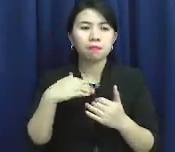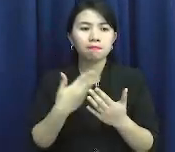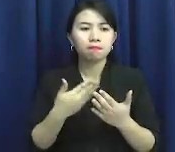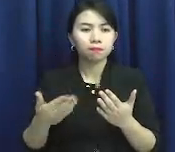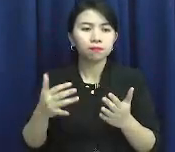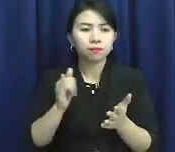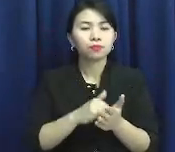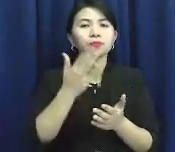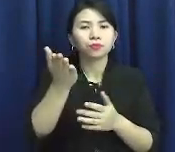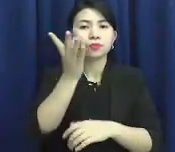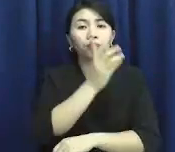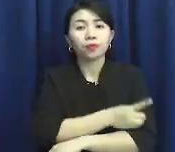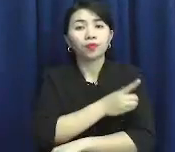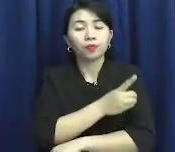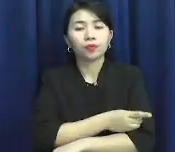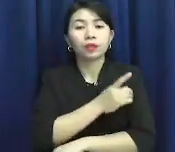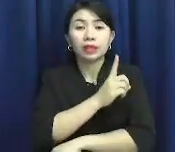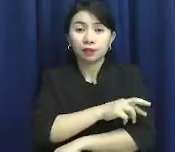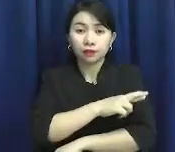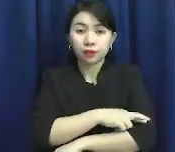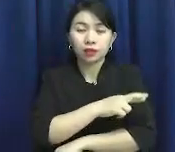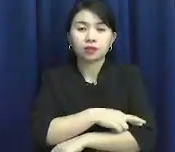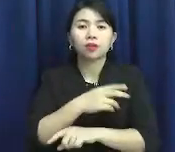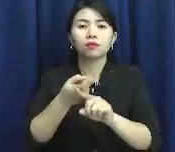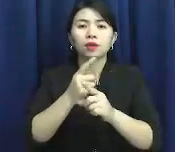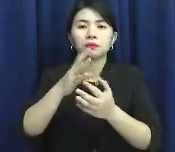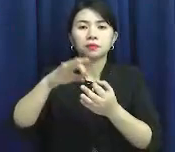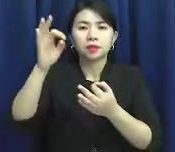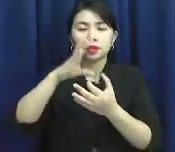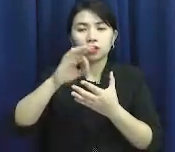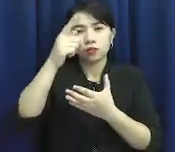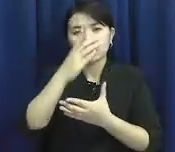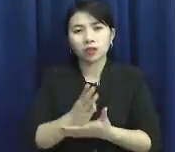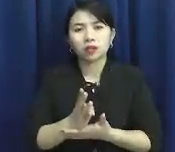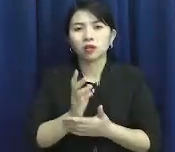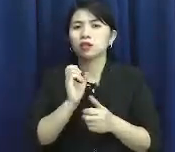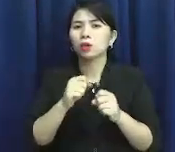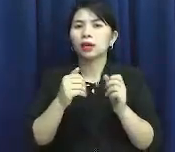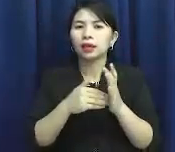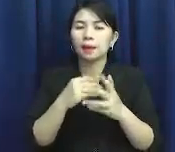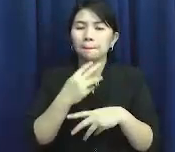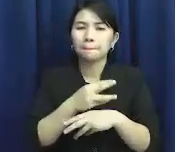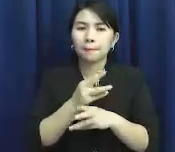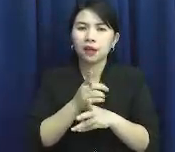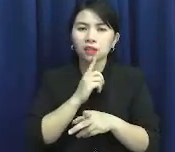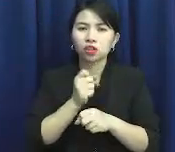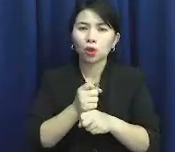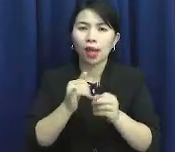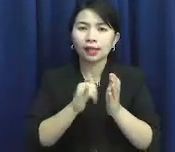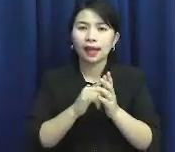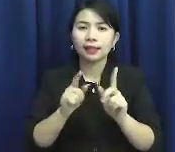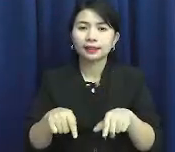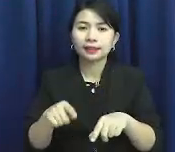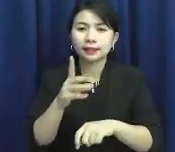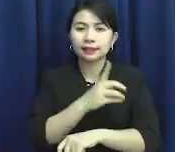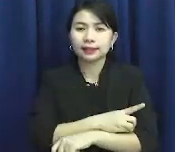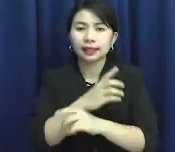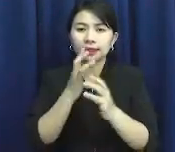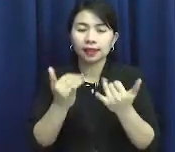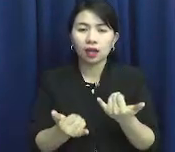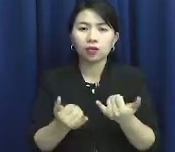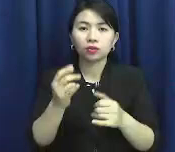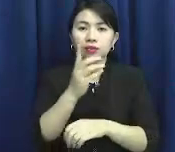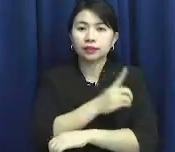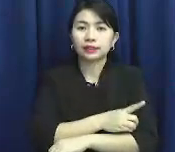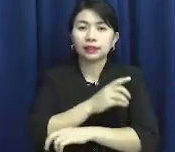iyo na nagmumula sa spirit ng Panginoon, sa spirit ng Diyos. Kaya nga make sure that this season, young people, team focus, team